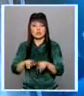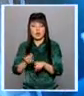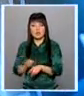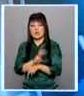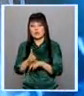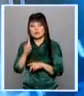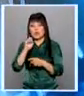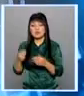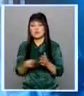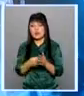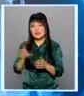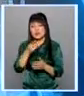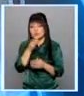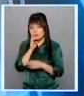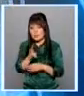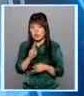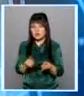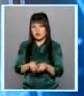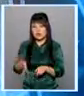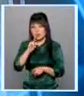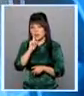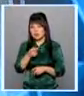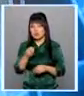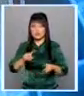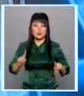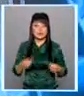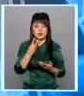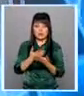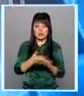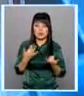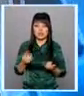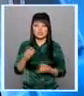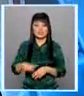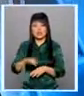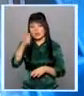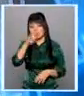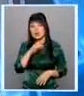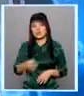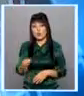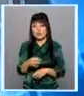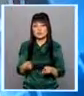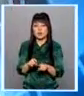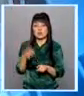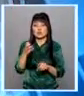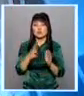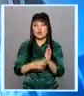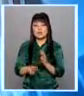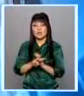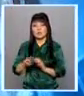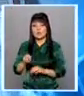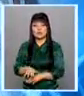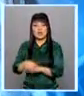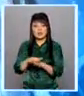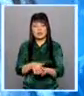ету, көтерме ақы беру мәселесі де біртіндеп бір жолға қойылып келеді. Мәселен, биыл Шығыс Қазақстан облысында бұл мақсатқа 390 миллион теңге